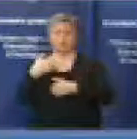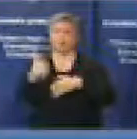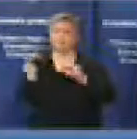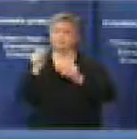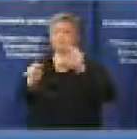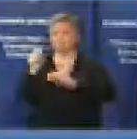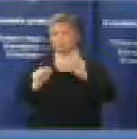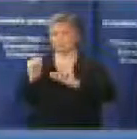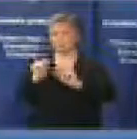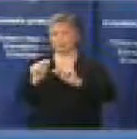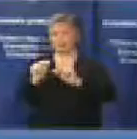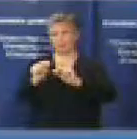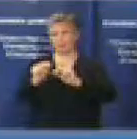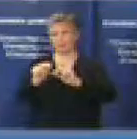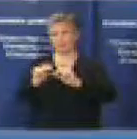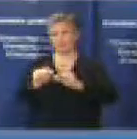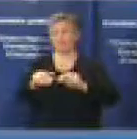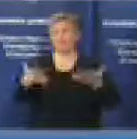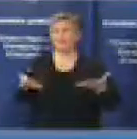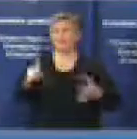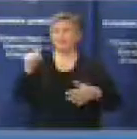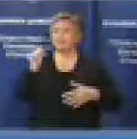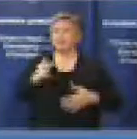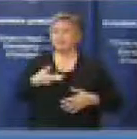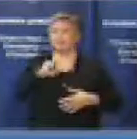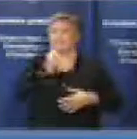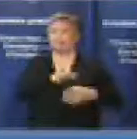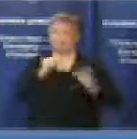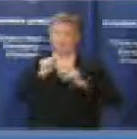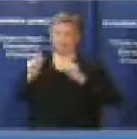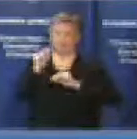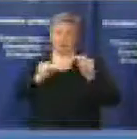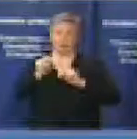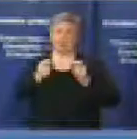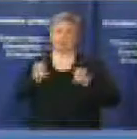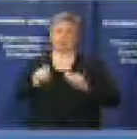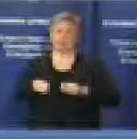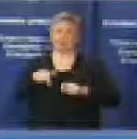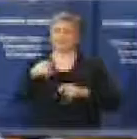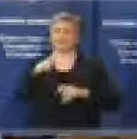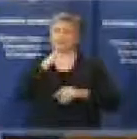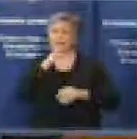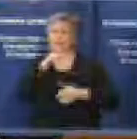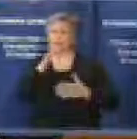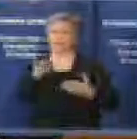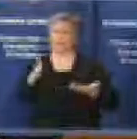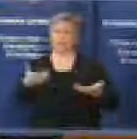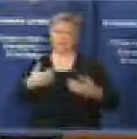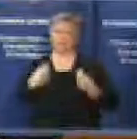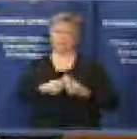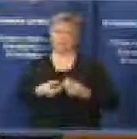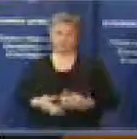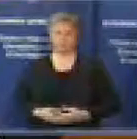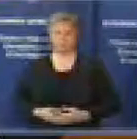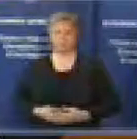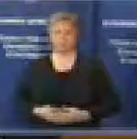ήταν... Δεν θα προσέφερε κάτι να κάνουμε μια πρόχειρη εκτίμηση. Κυρία